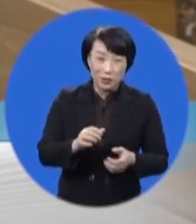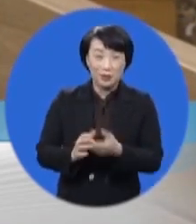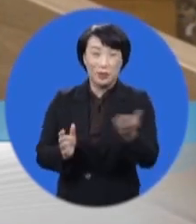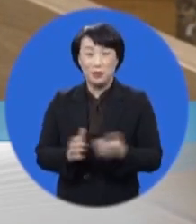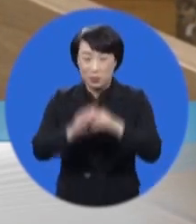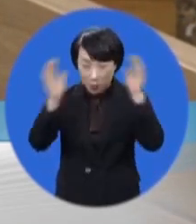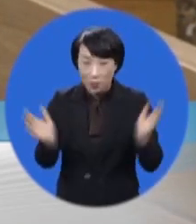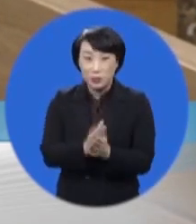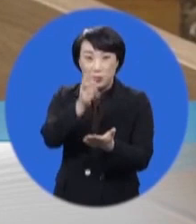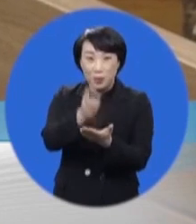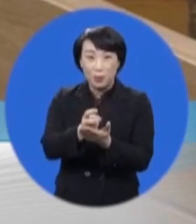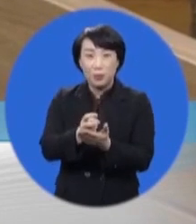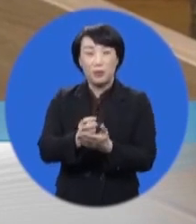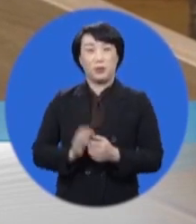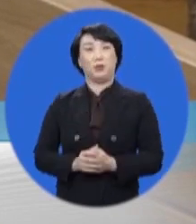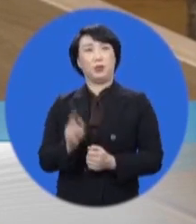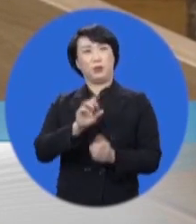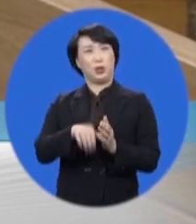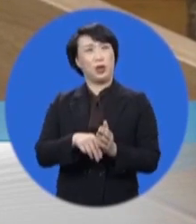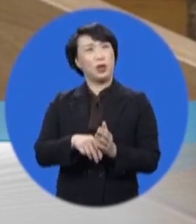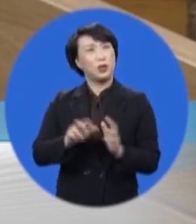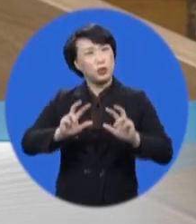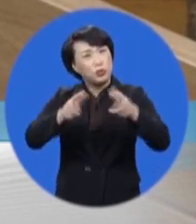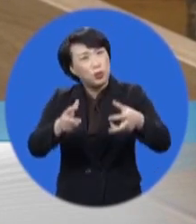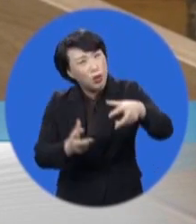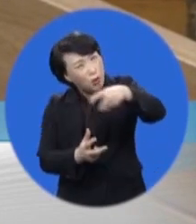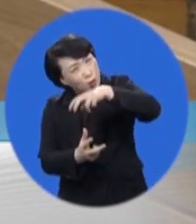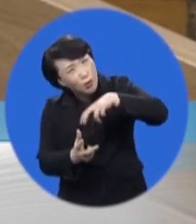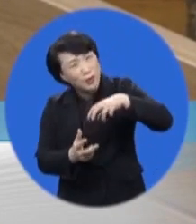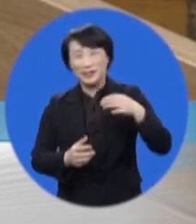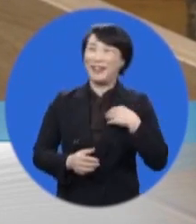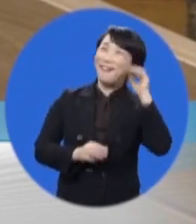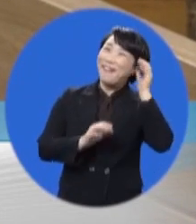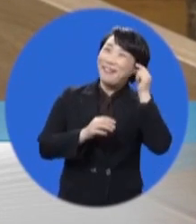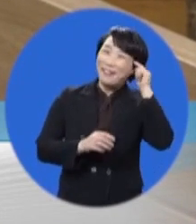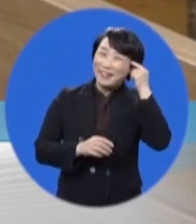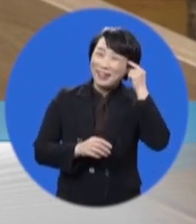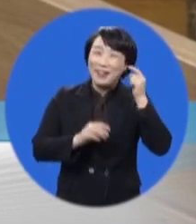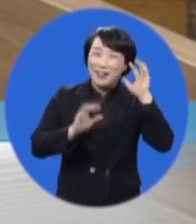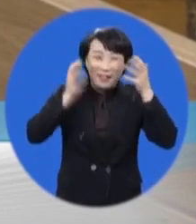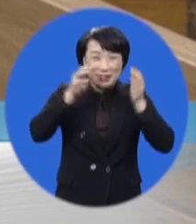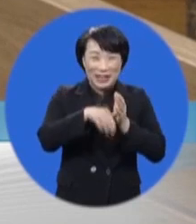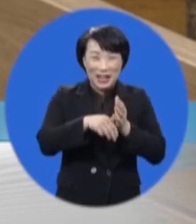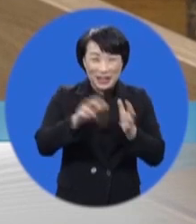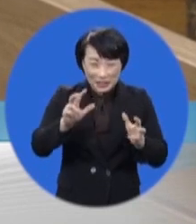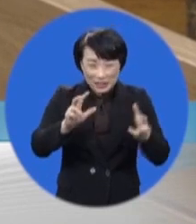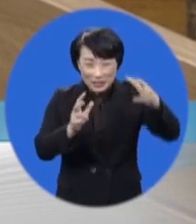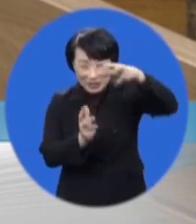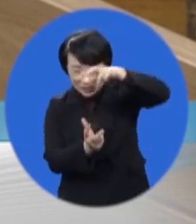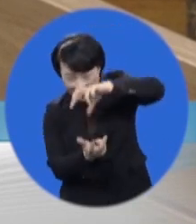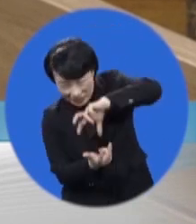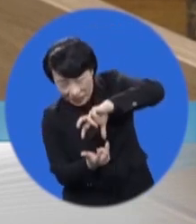속에서 어떤 때 지구가 돈다고 해서 저는 어린 시절에 그럼 지구가 이렇게 밑으로 둘